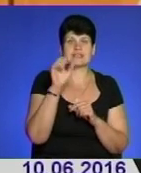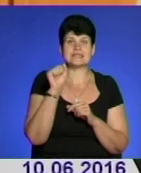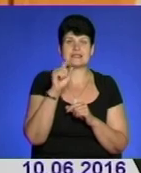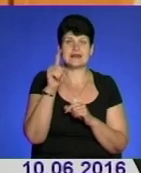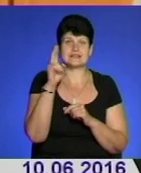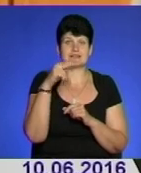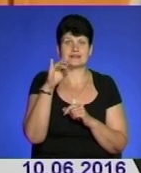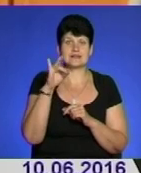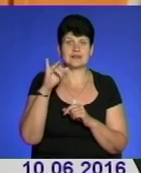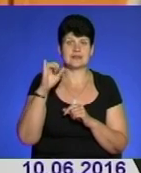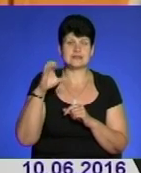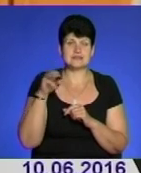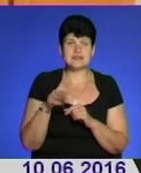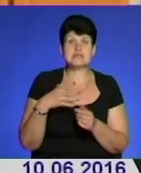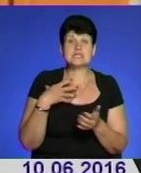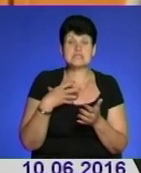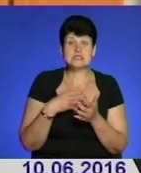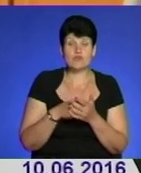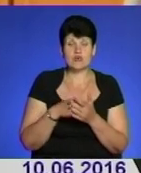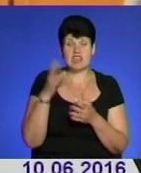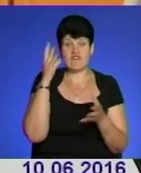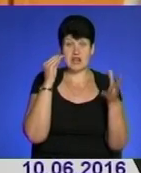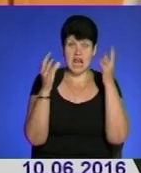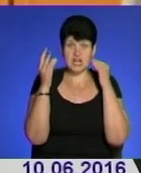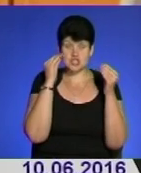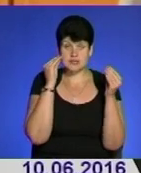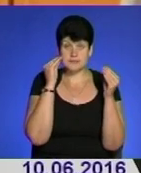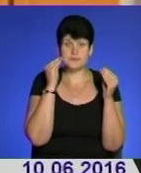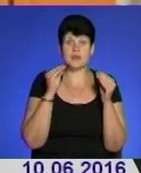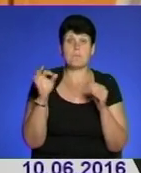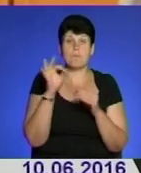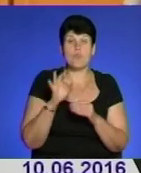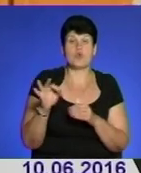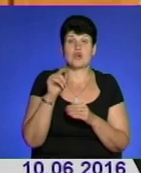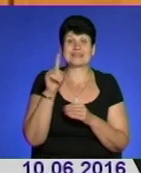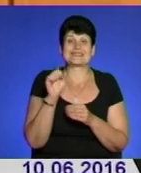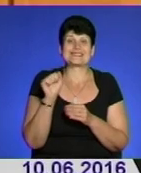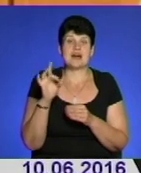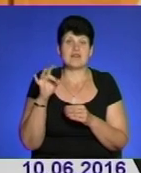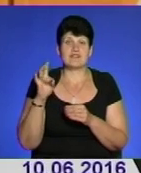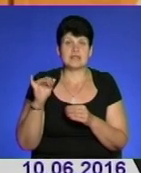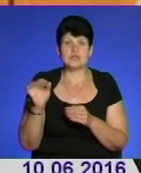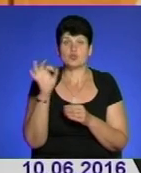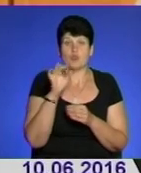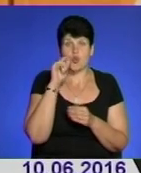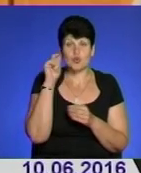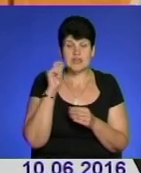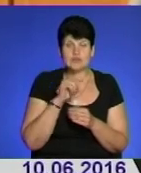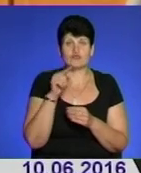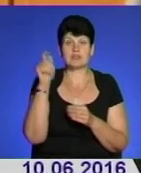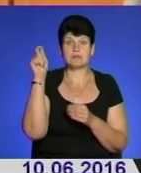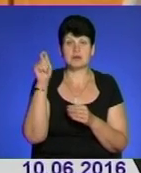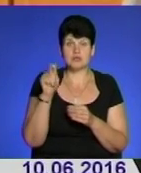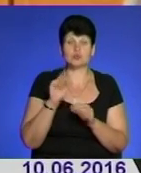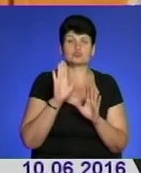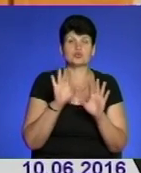Заздрість. І свої враження про Зарваницю, про Україну, вони приїдуть і